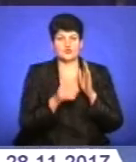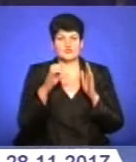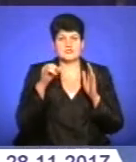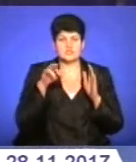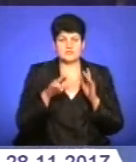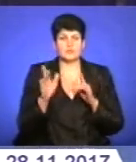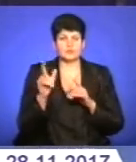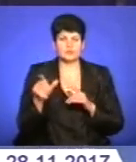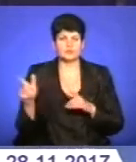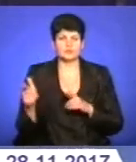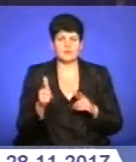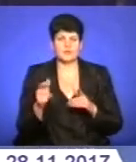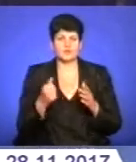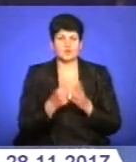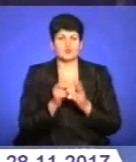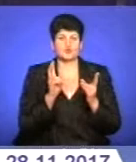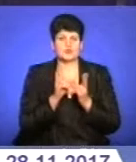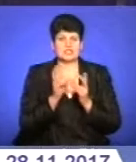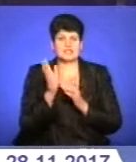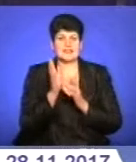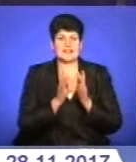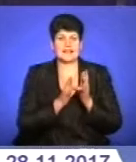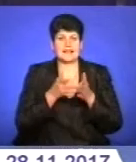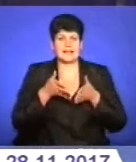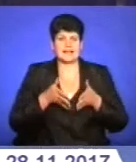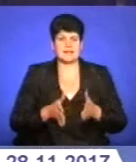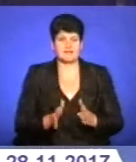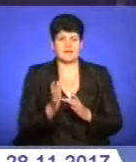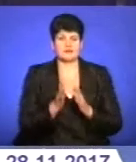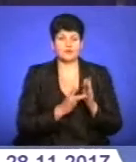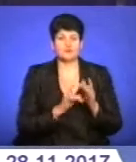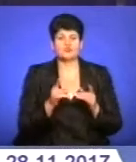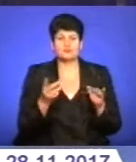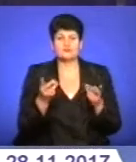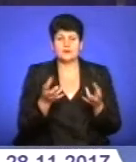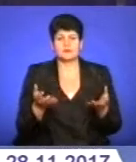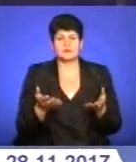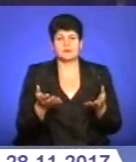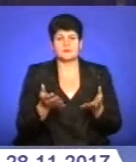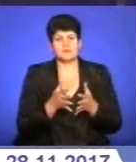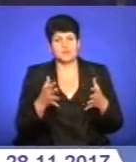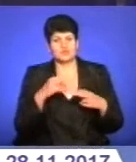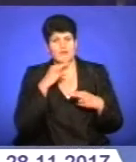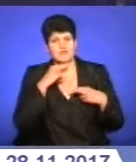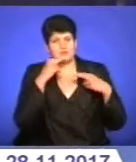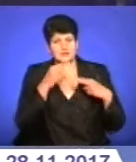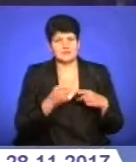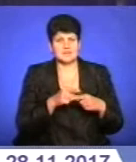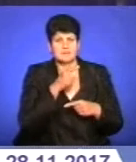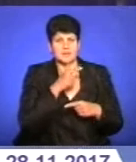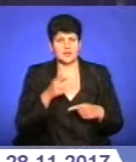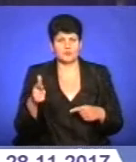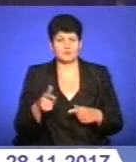душею готуватимуться до зустрічі Різдва Христового. Від чого варто утриматись і чому навпаки приділити більше уваги у цей період,